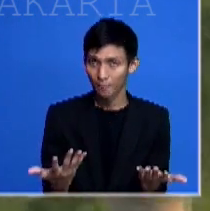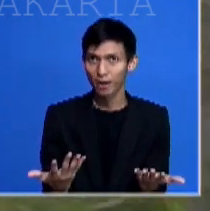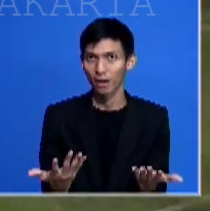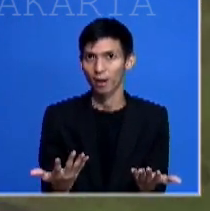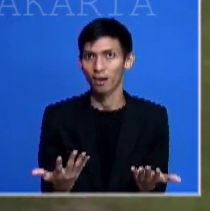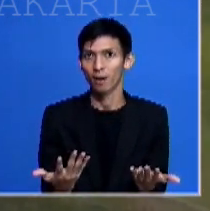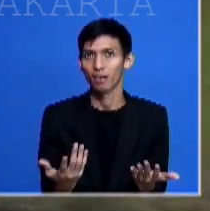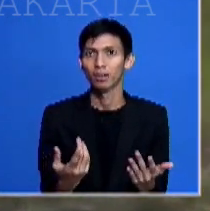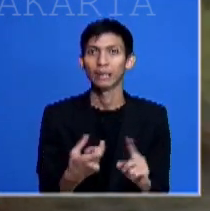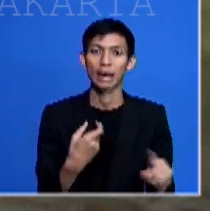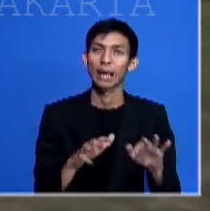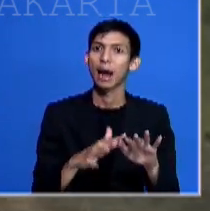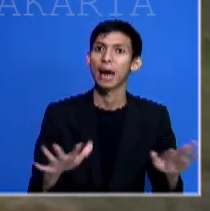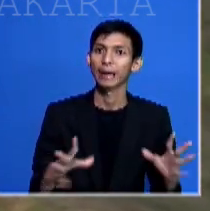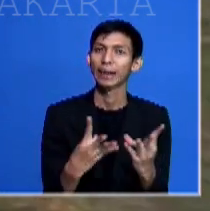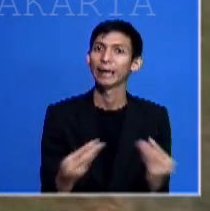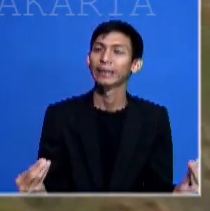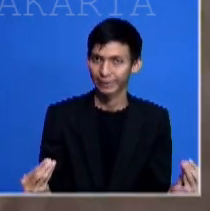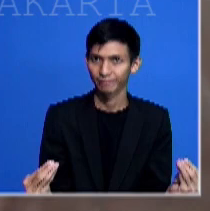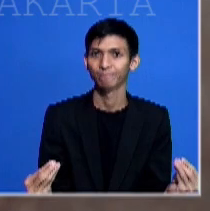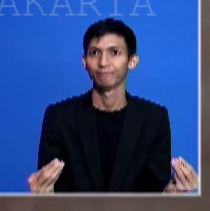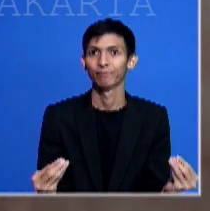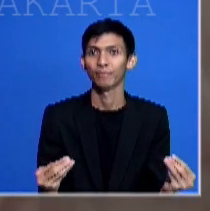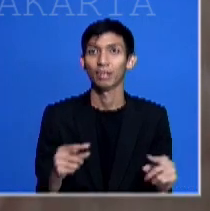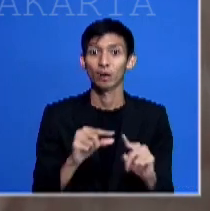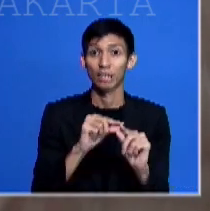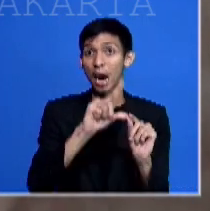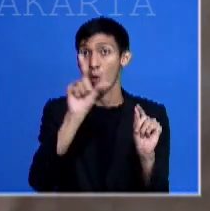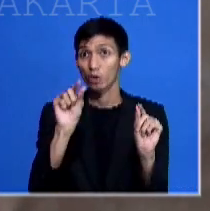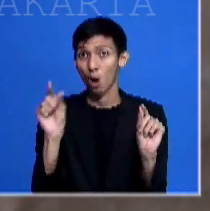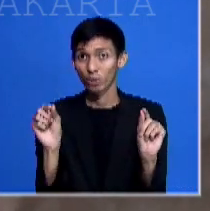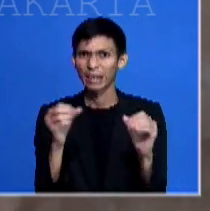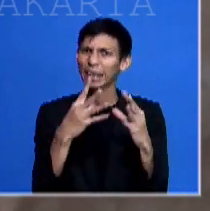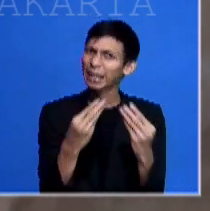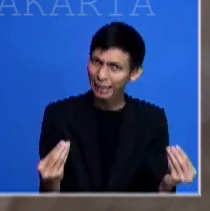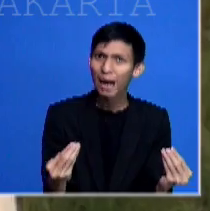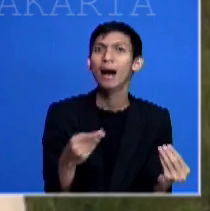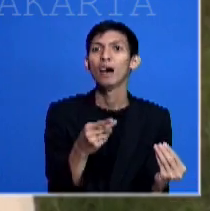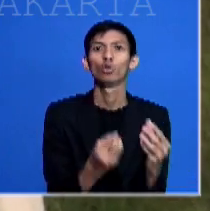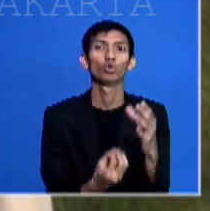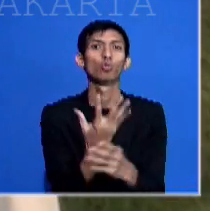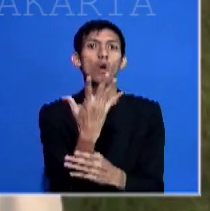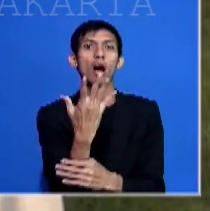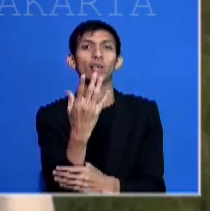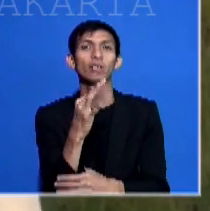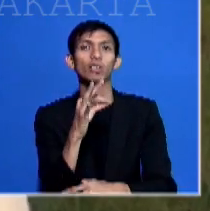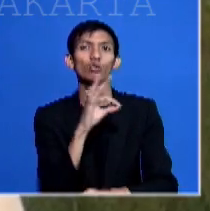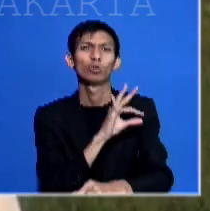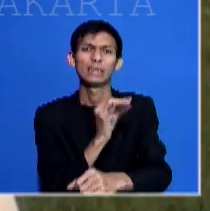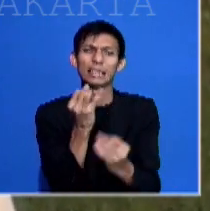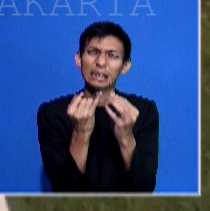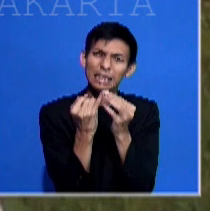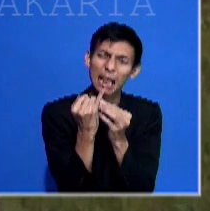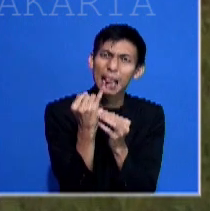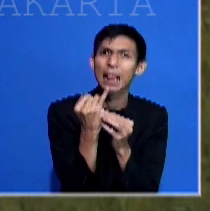saking sitinipun ingkang garing, ronipun kathah ingkang garing lan keriting, pang lan wohipun alit. Nek kates kula boten